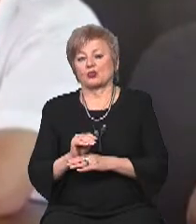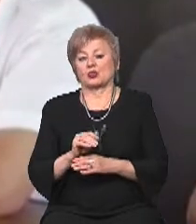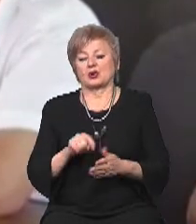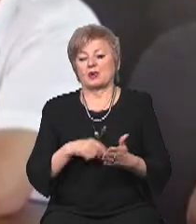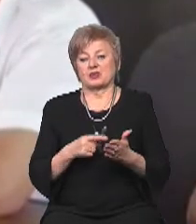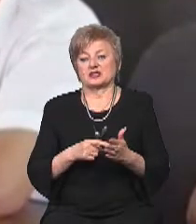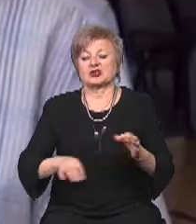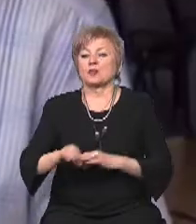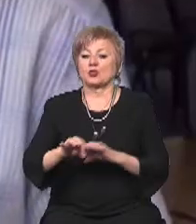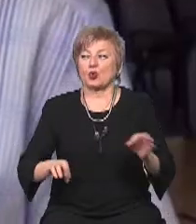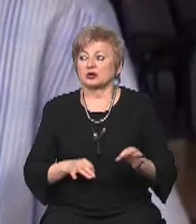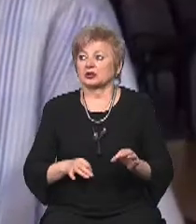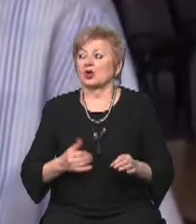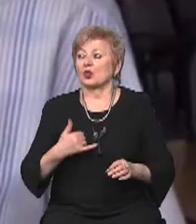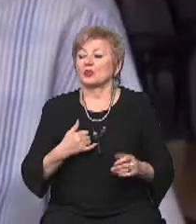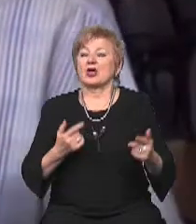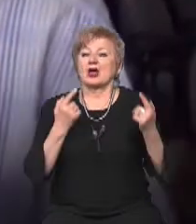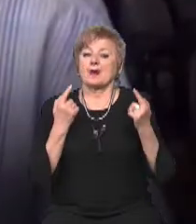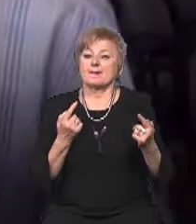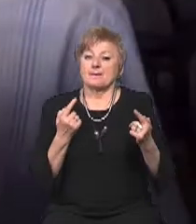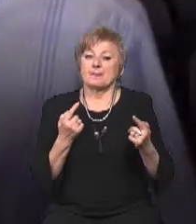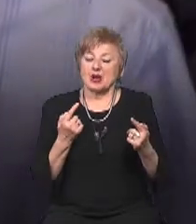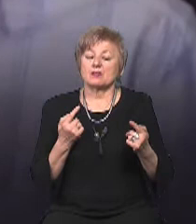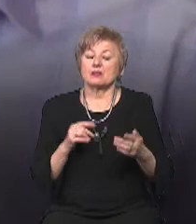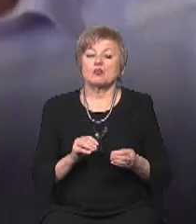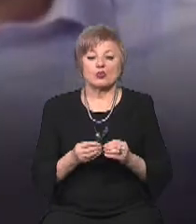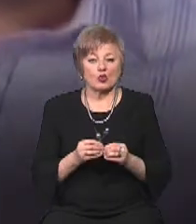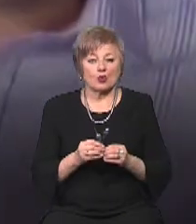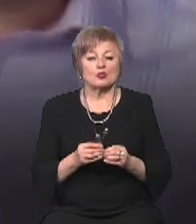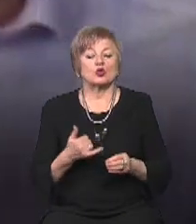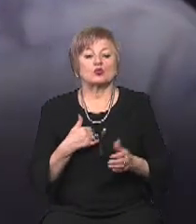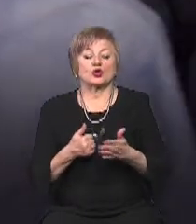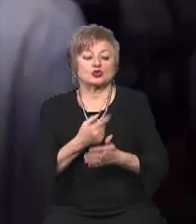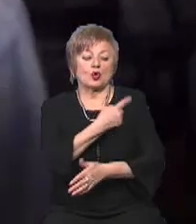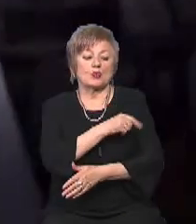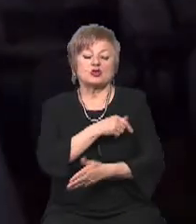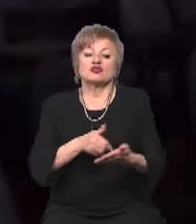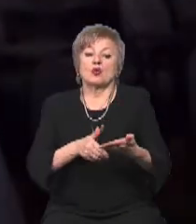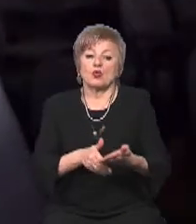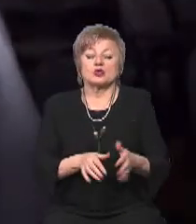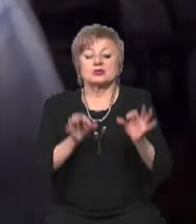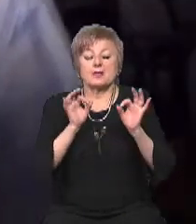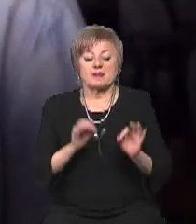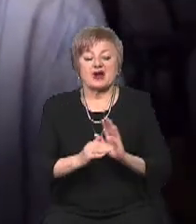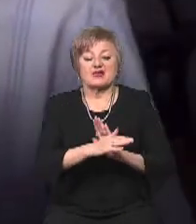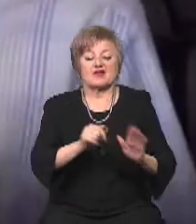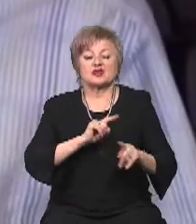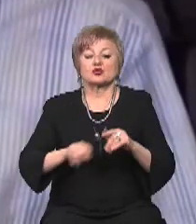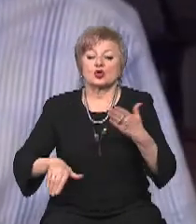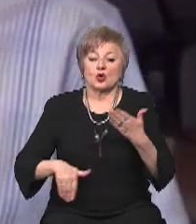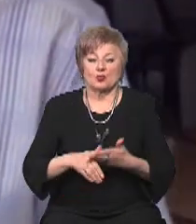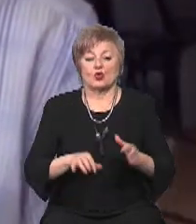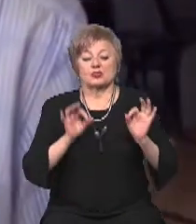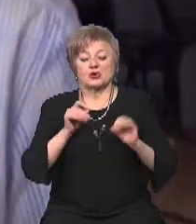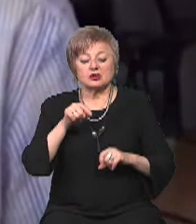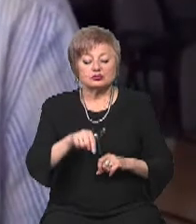проєкт. Большая проблема до медицинской помощи. Велика проблема в нас до медичної допомоги. Правильно викликати швидку, правильно визначити,